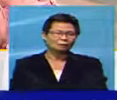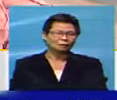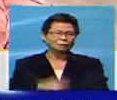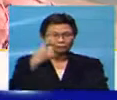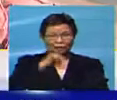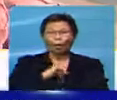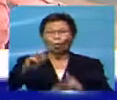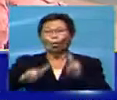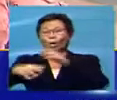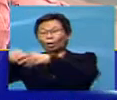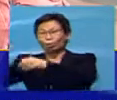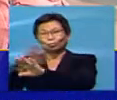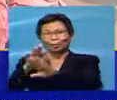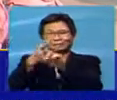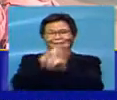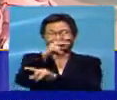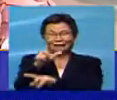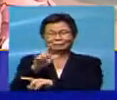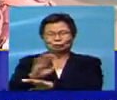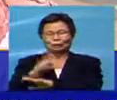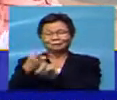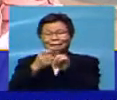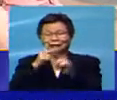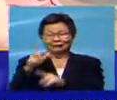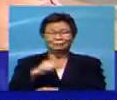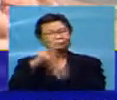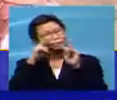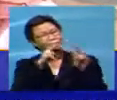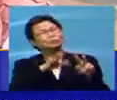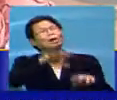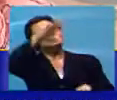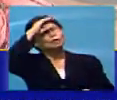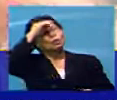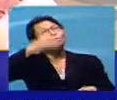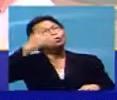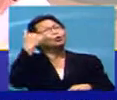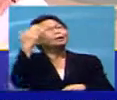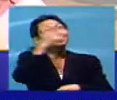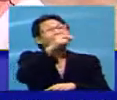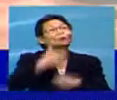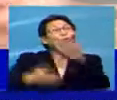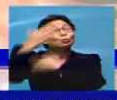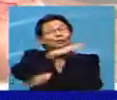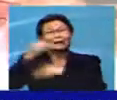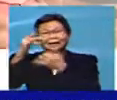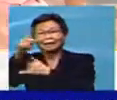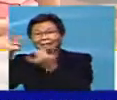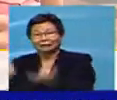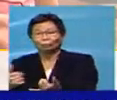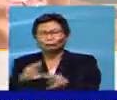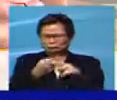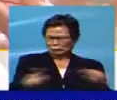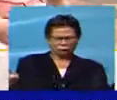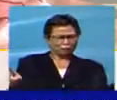saya orang luar bukan daripada KL. So saya bila tengok tu saya boleh tahulah KL dulu macam mana, KL sekarang macam mana. So nampak banyak perbezaan